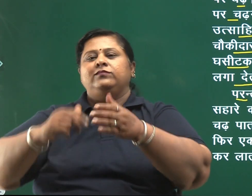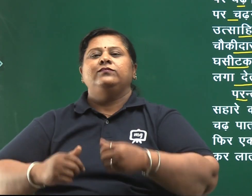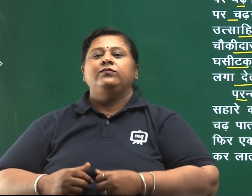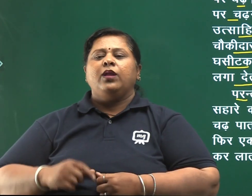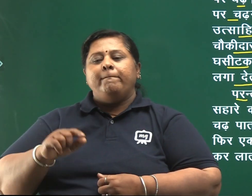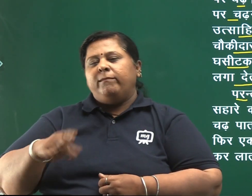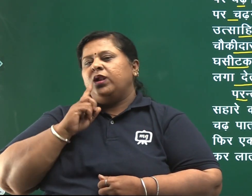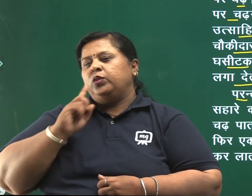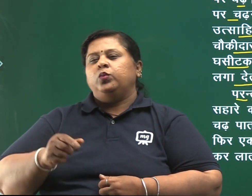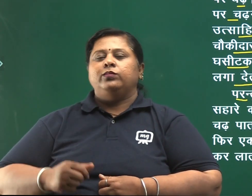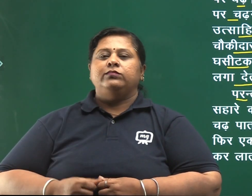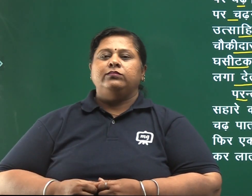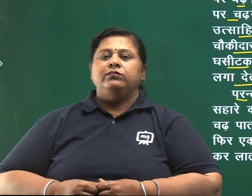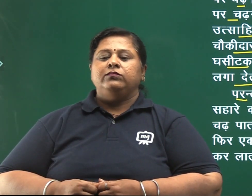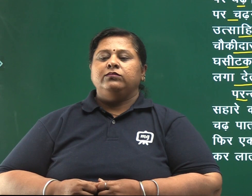परंतु